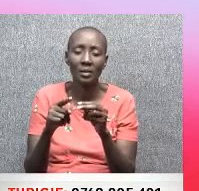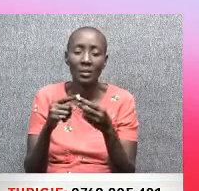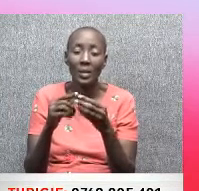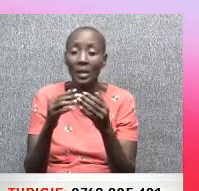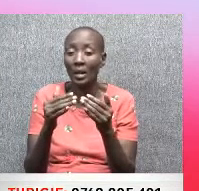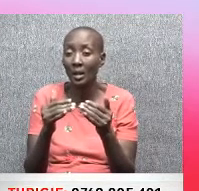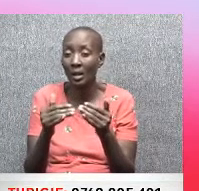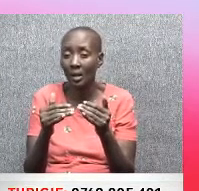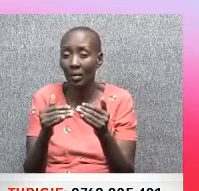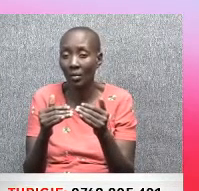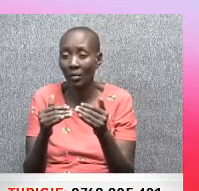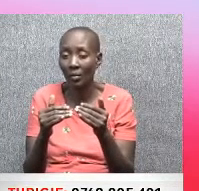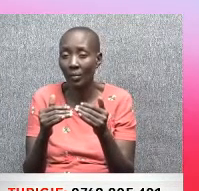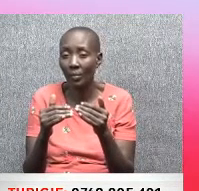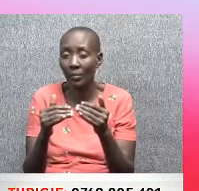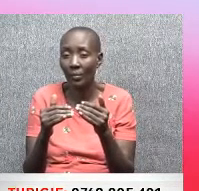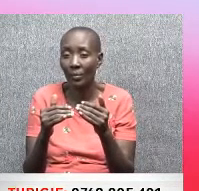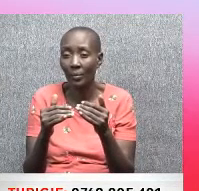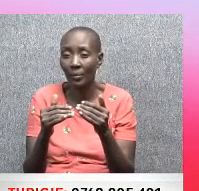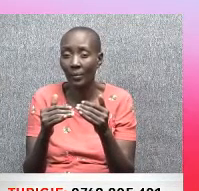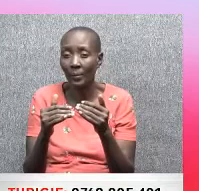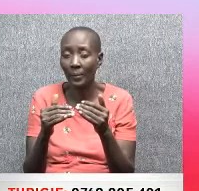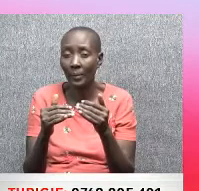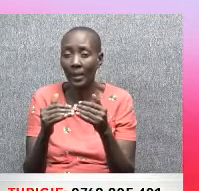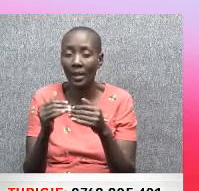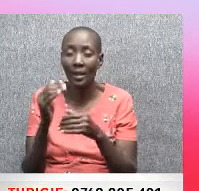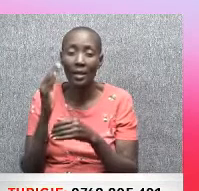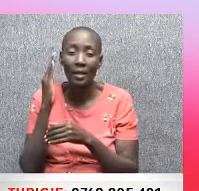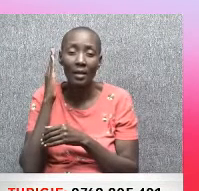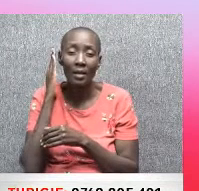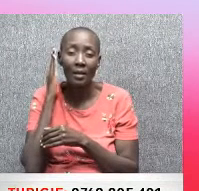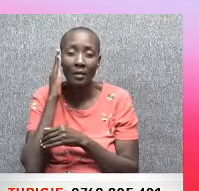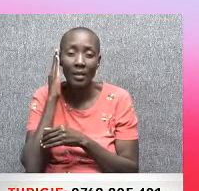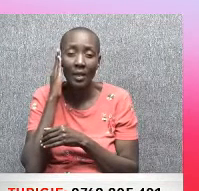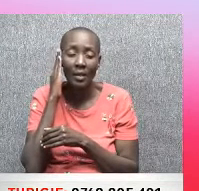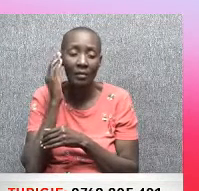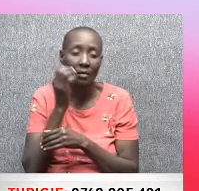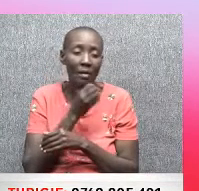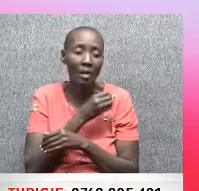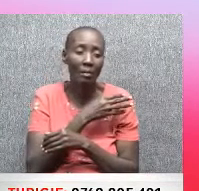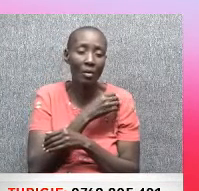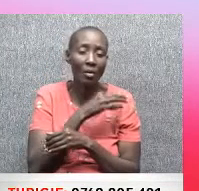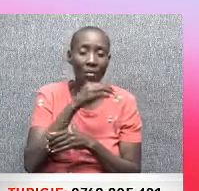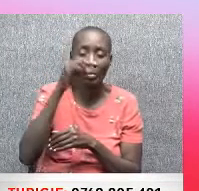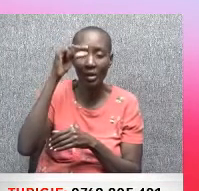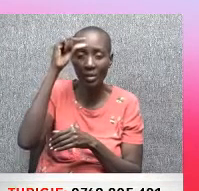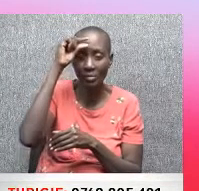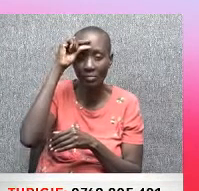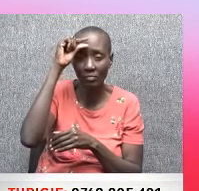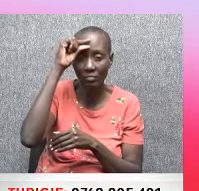Chama cha watu walio ama wasio na uwezo wa kusikia wamelalamikia serikali